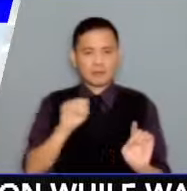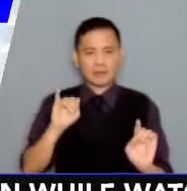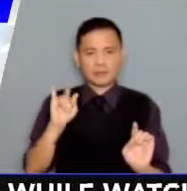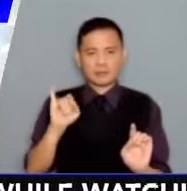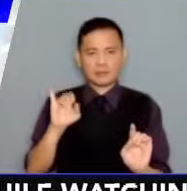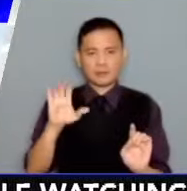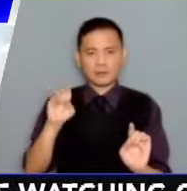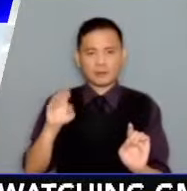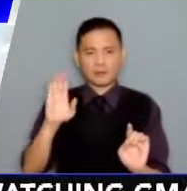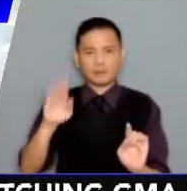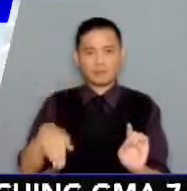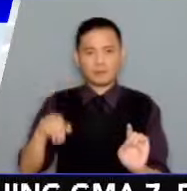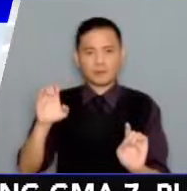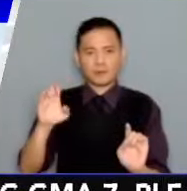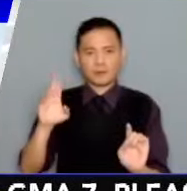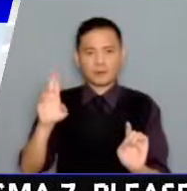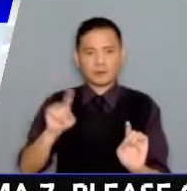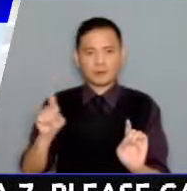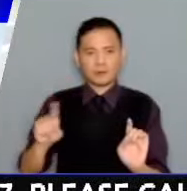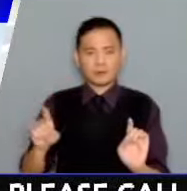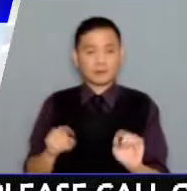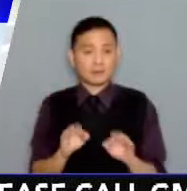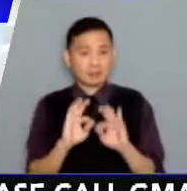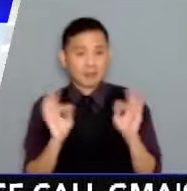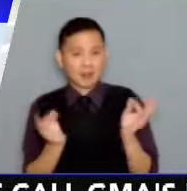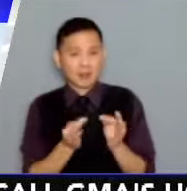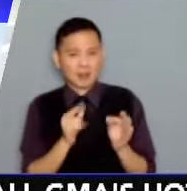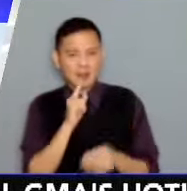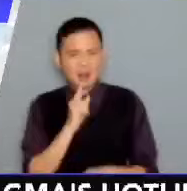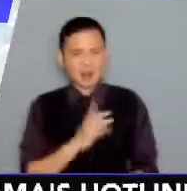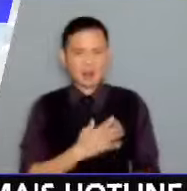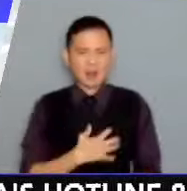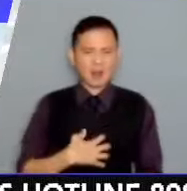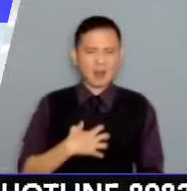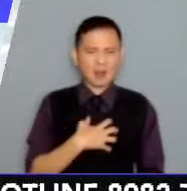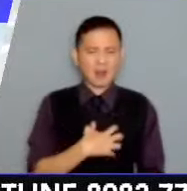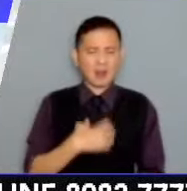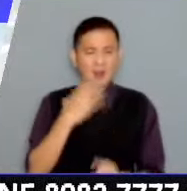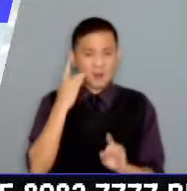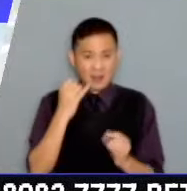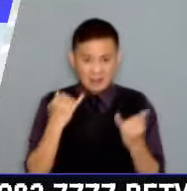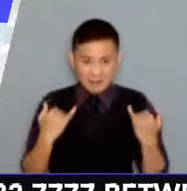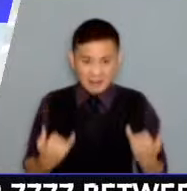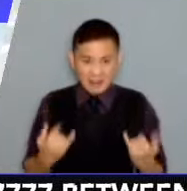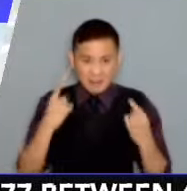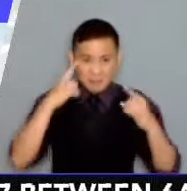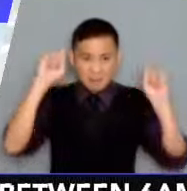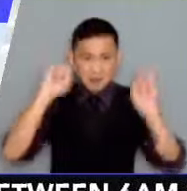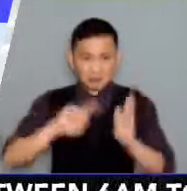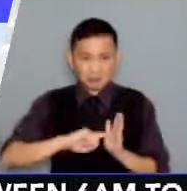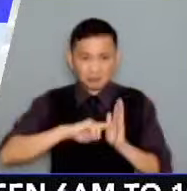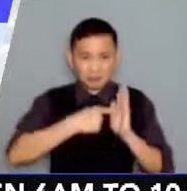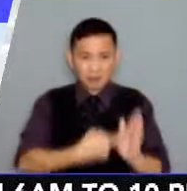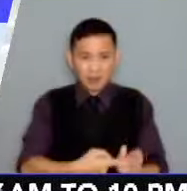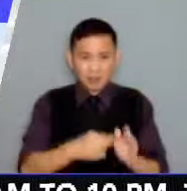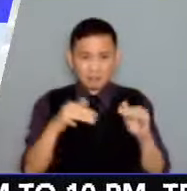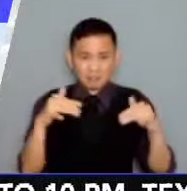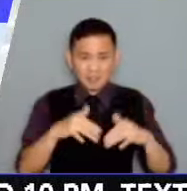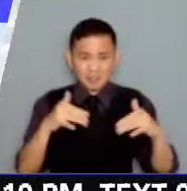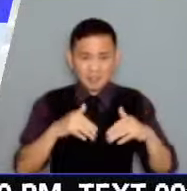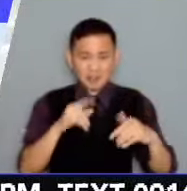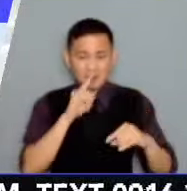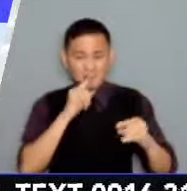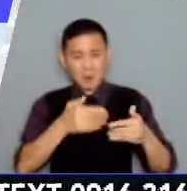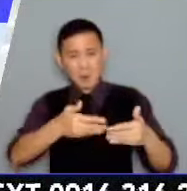ilang pamilya masama ang kanilang loob dahil ngayon lang natuloy ang buwanan sanang case conference yung mga